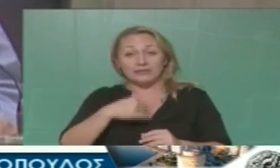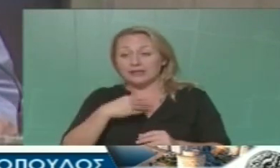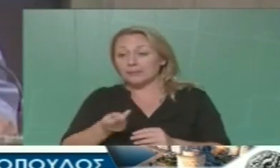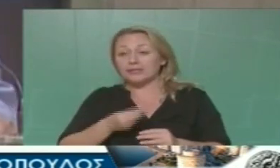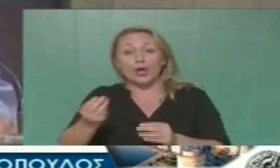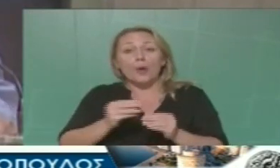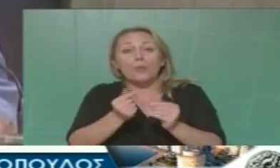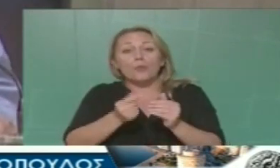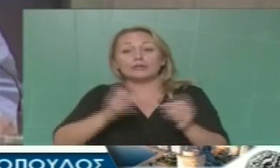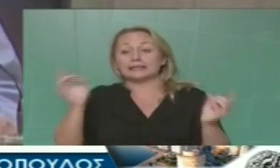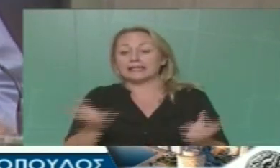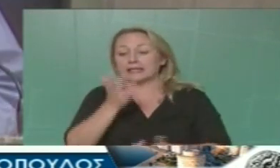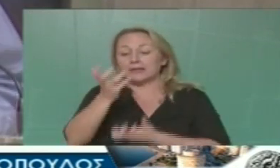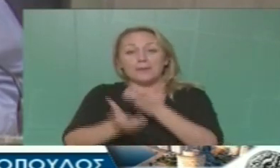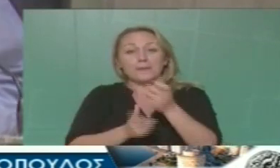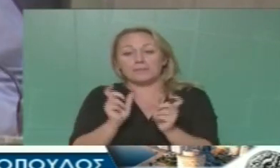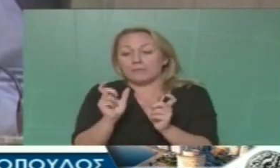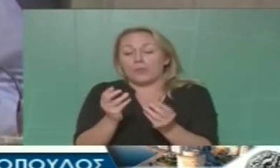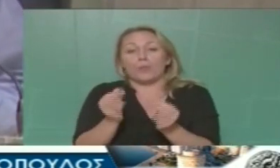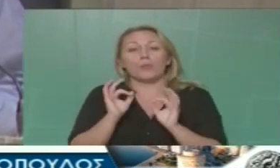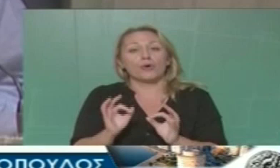σε περίπτωση πυρασφάλειας κτλ.